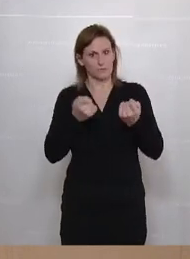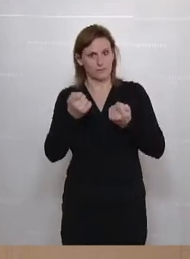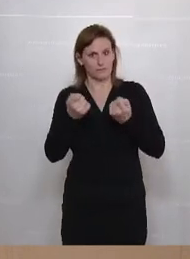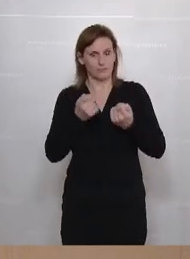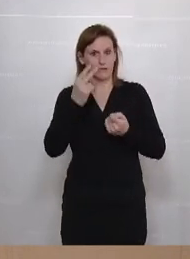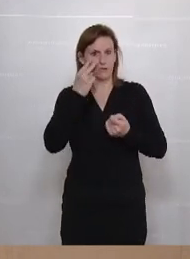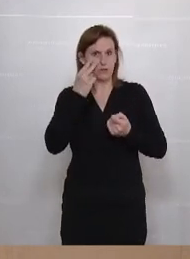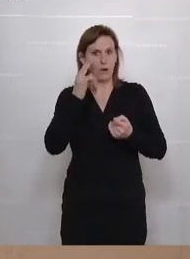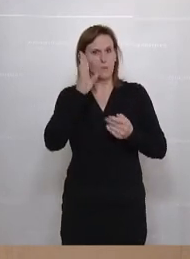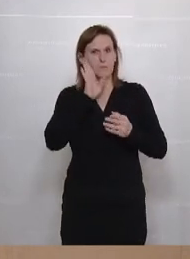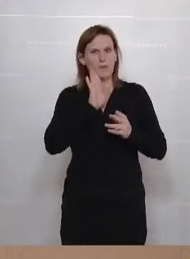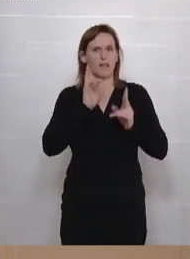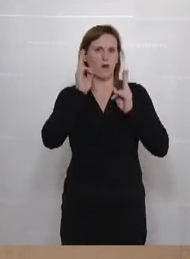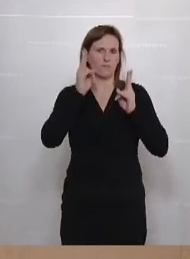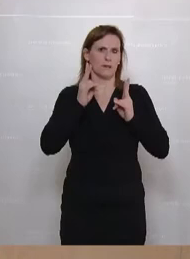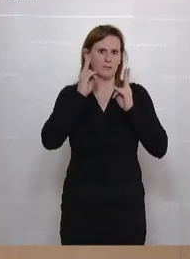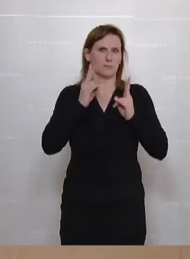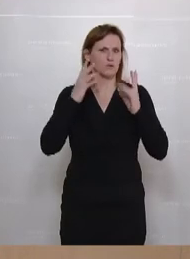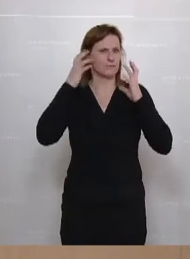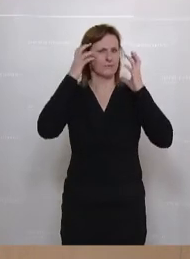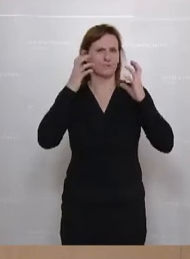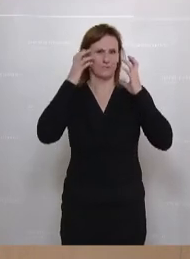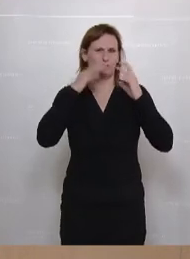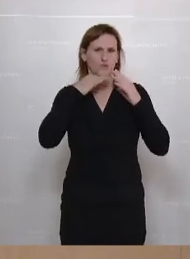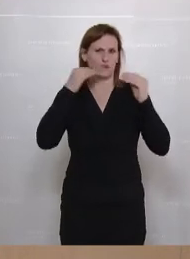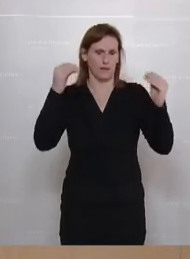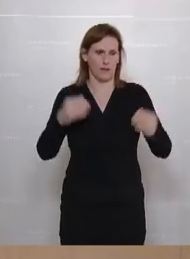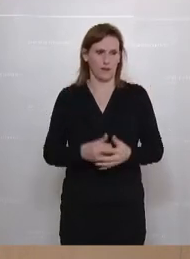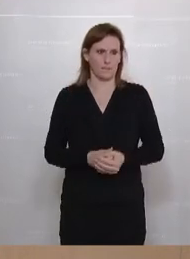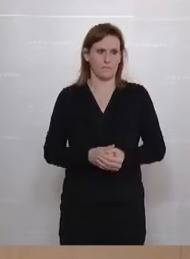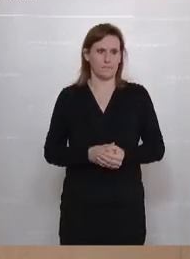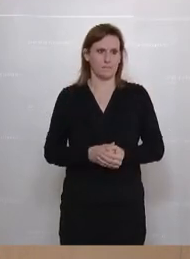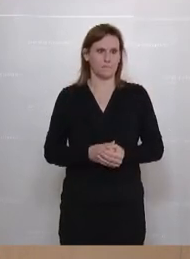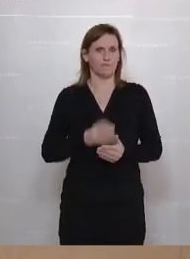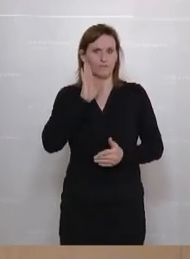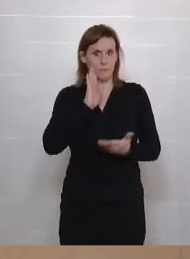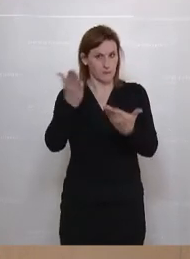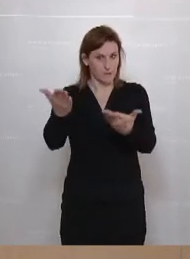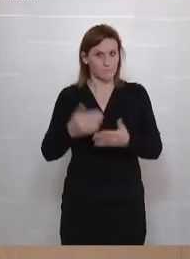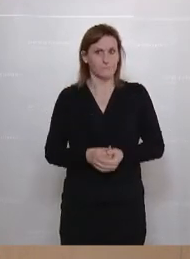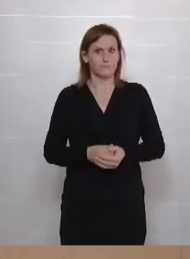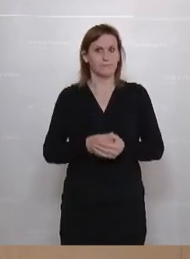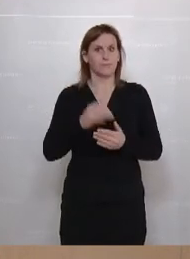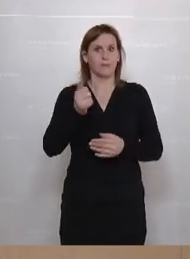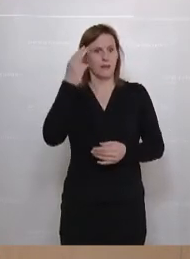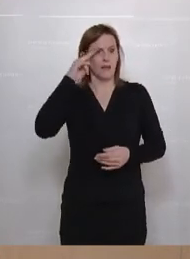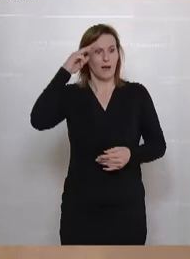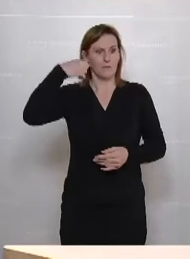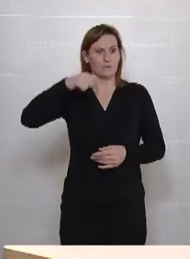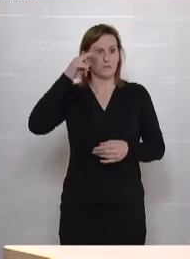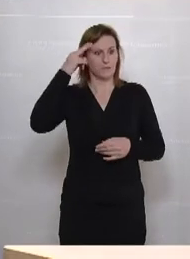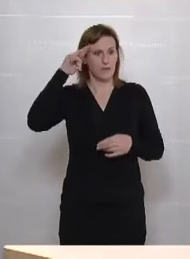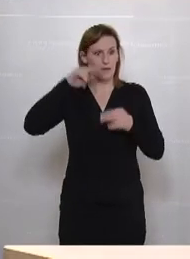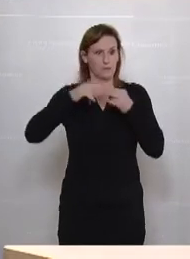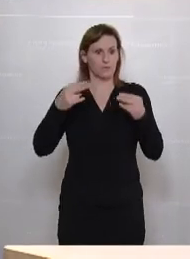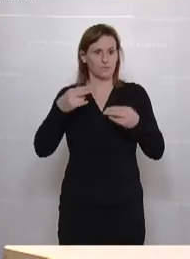um Aufmerksamkeit bitten, weil sonst der Lärmpegel so gut. Herr Abgeordneter. Ja, Herr Präsident, Herr Bundesminister,